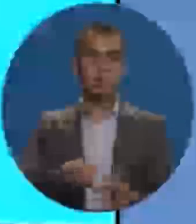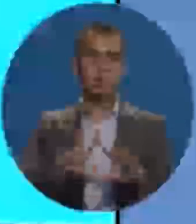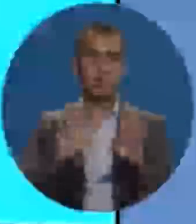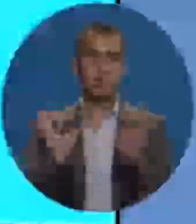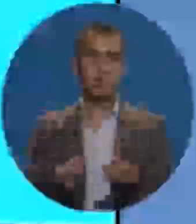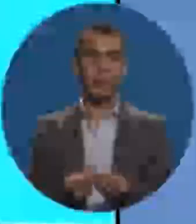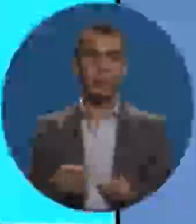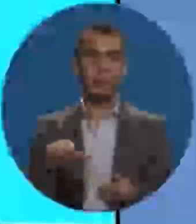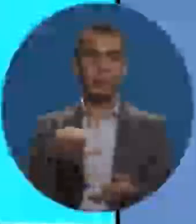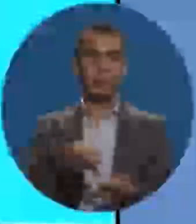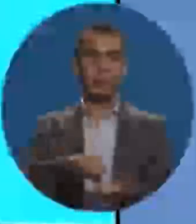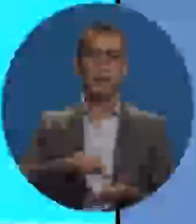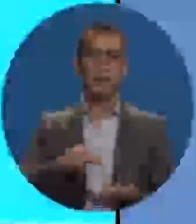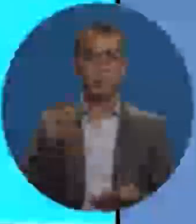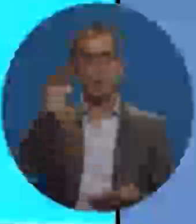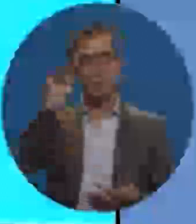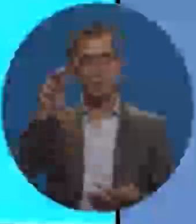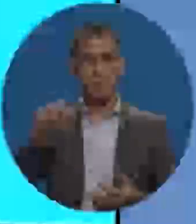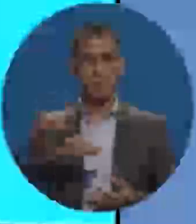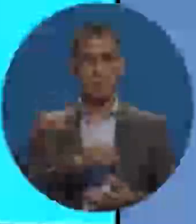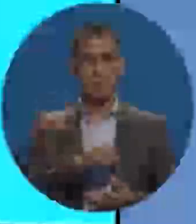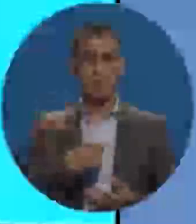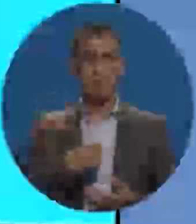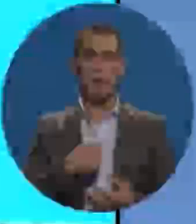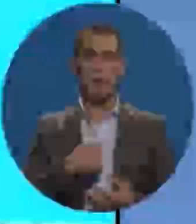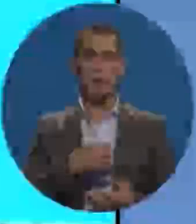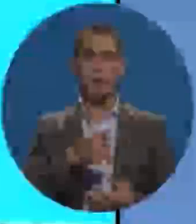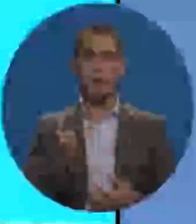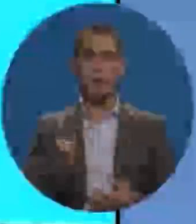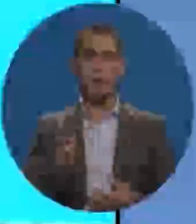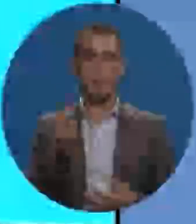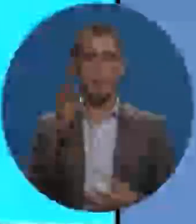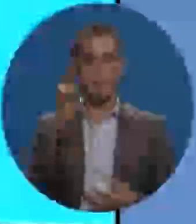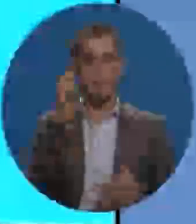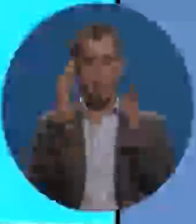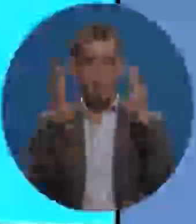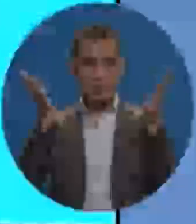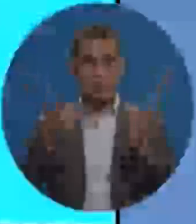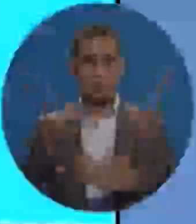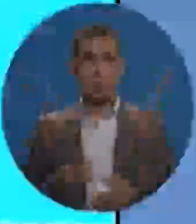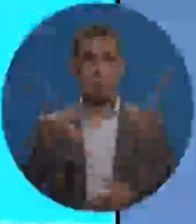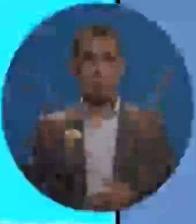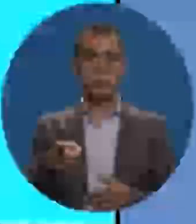оқушы қатынасқаны бізге белгісіз, соны табасыз.